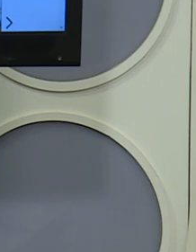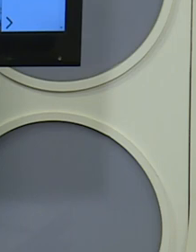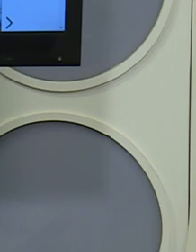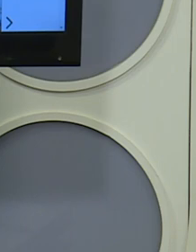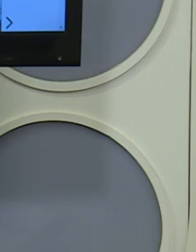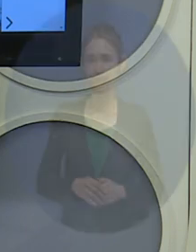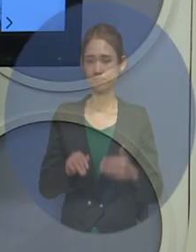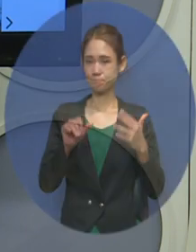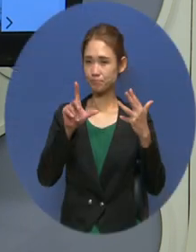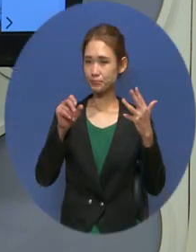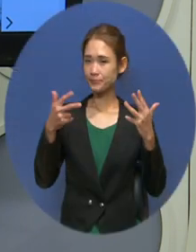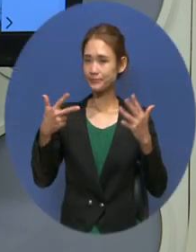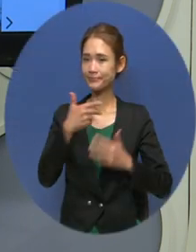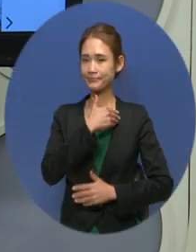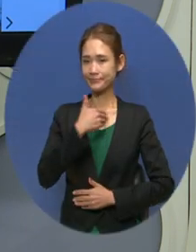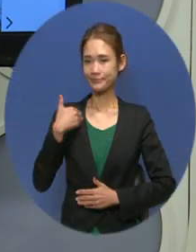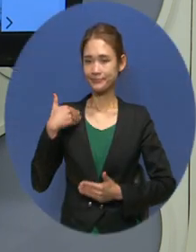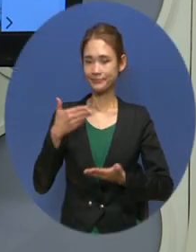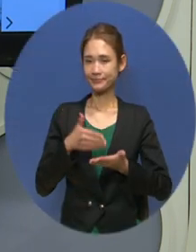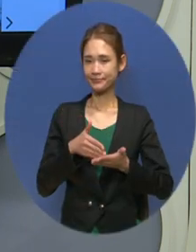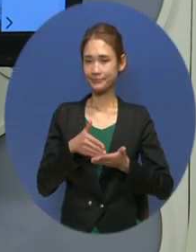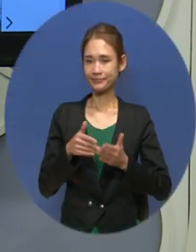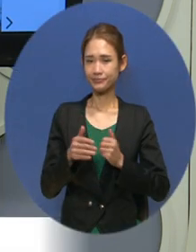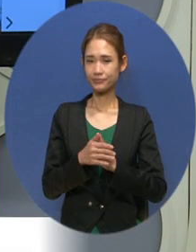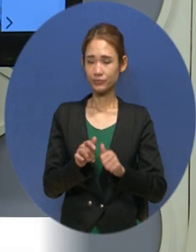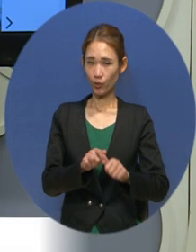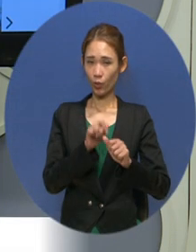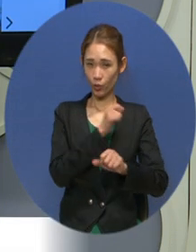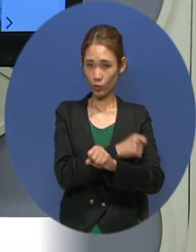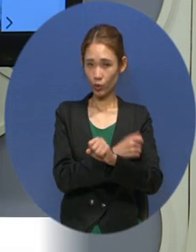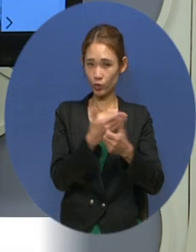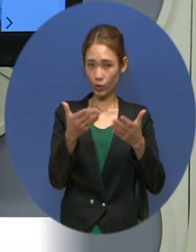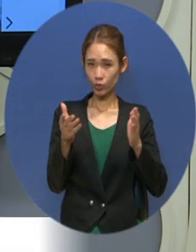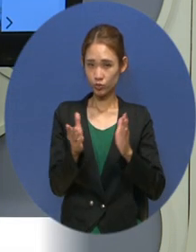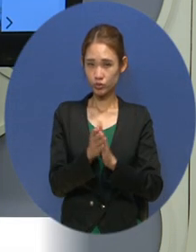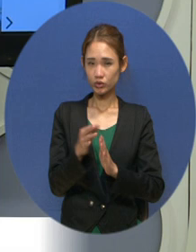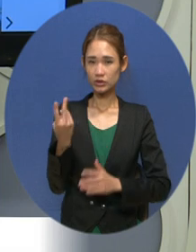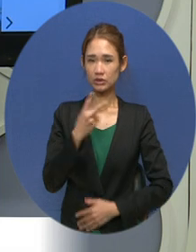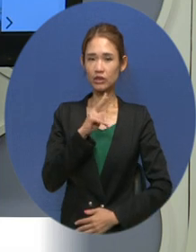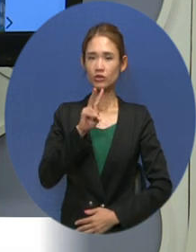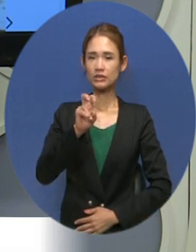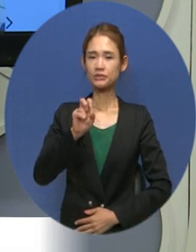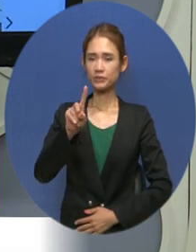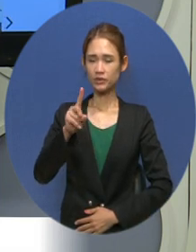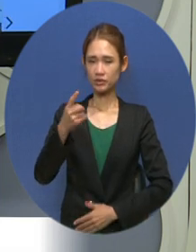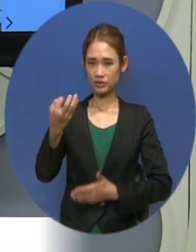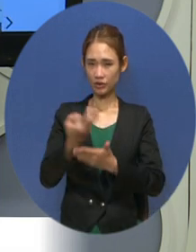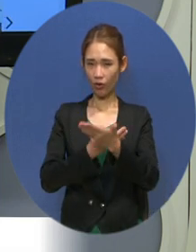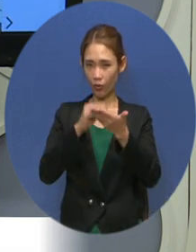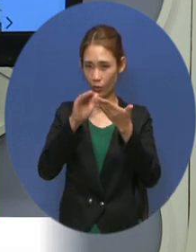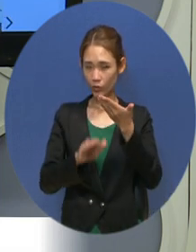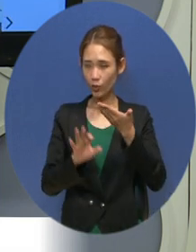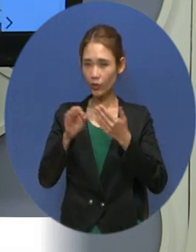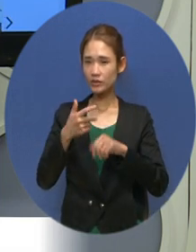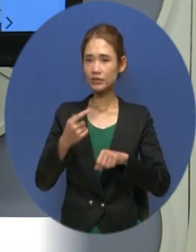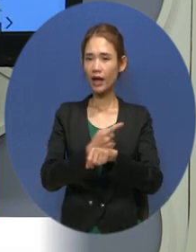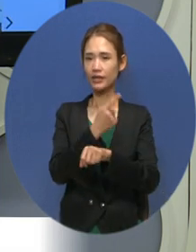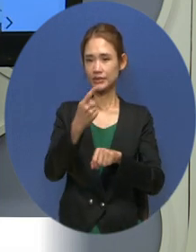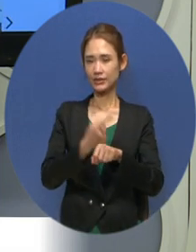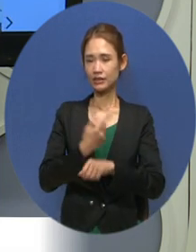8월 7을 만만한 였습니다 고용노동부는 2011년도 적용 최저임금을 시급